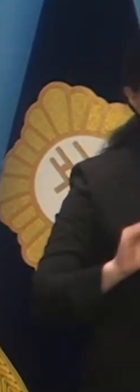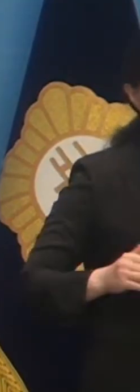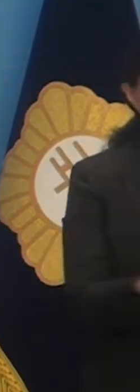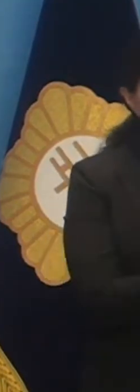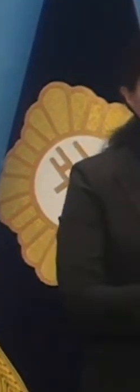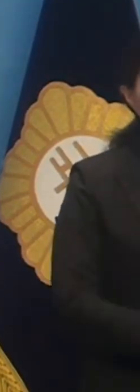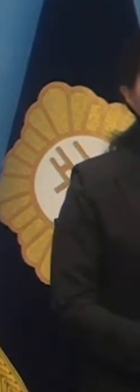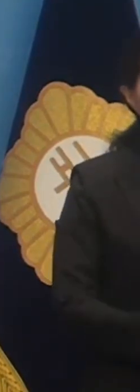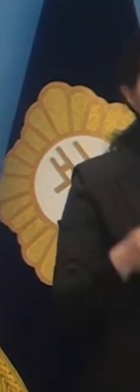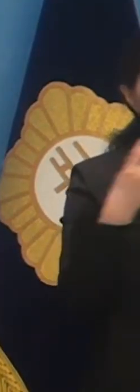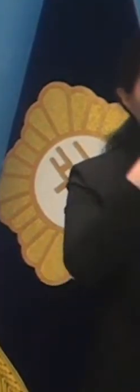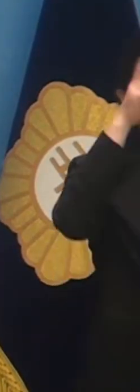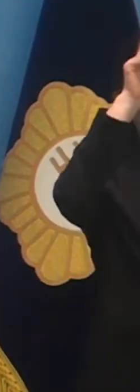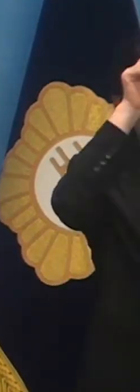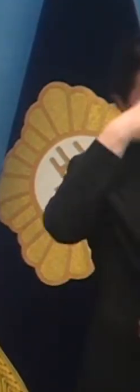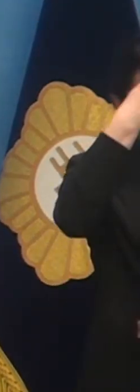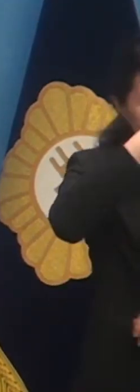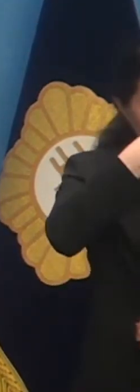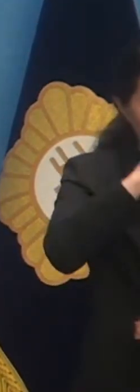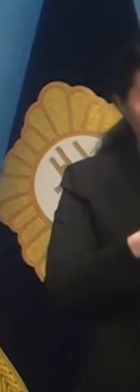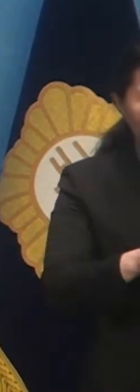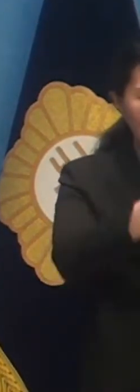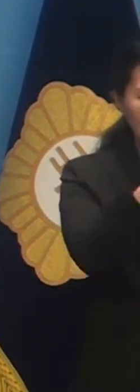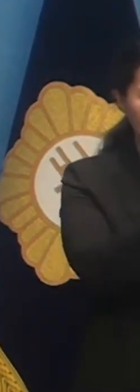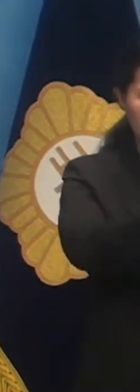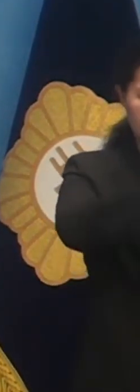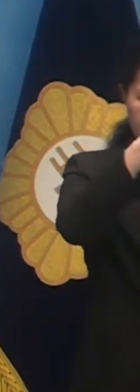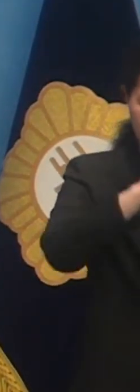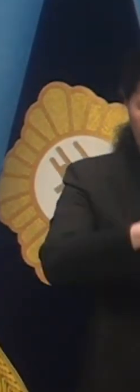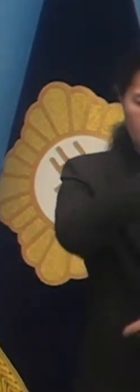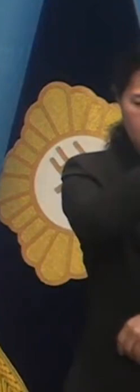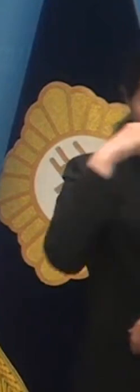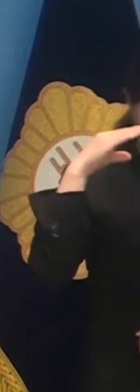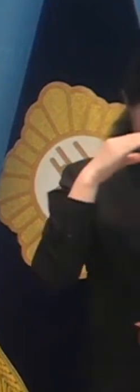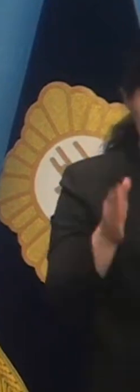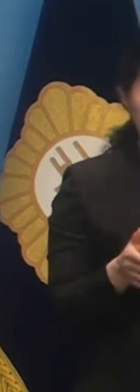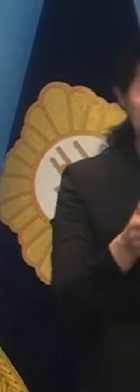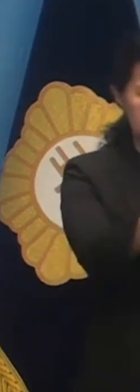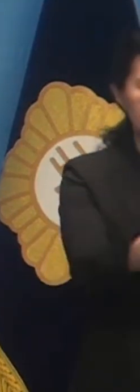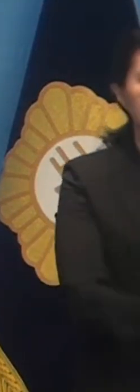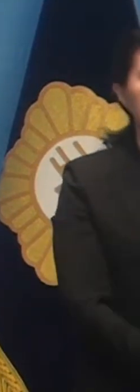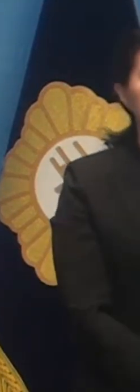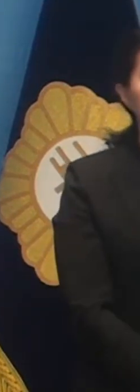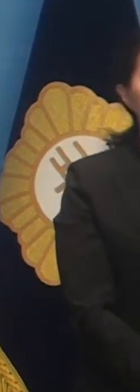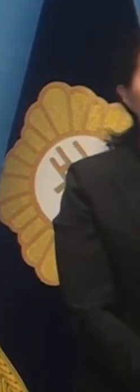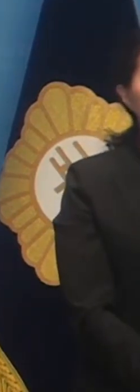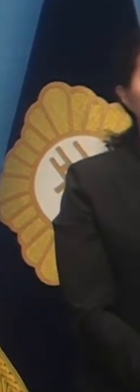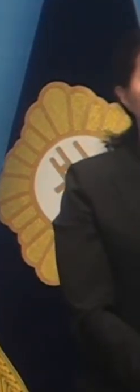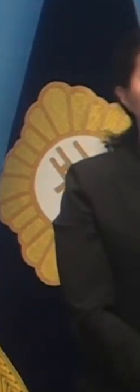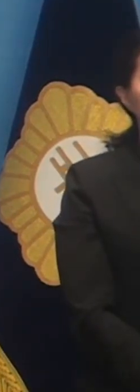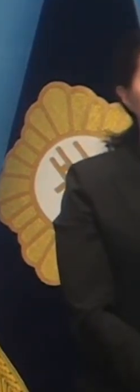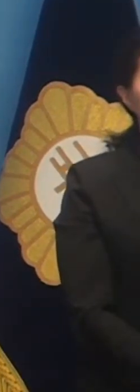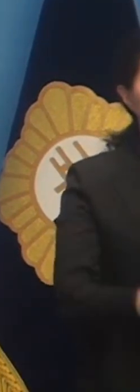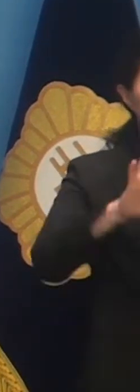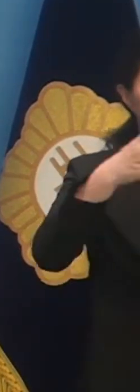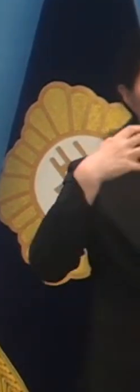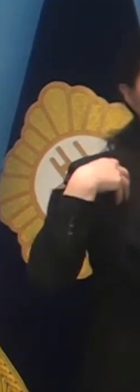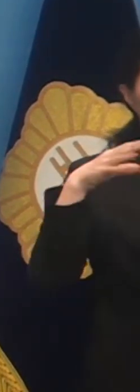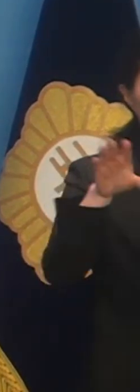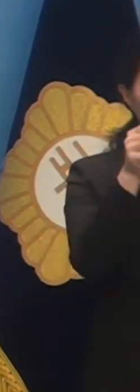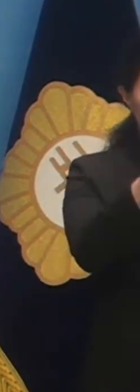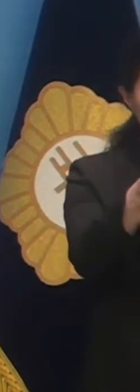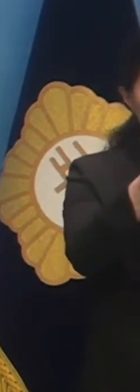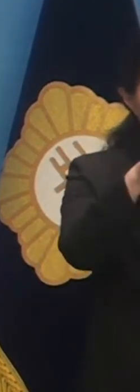보호하면서도 수사가 법이 정한 바른 길을 벗어나지 않도록 하겠습니다. 국무총리